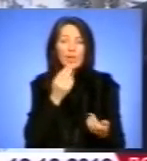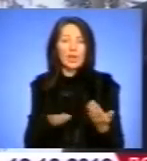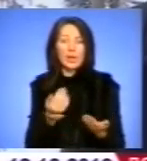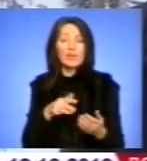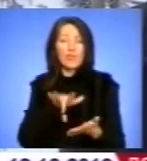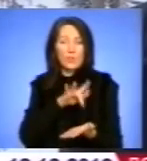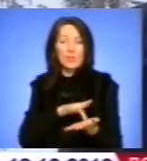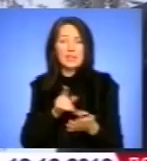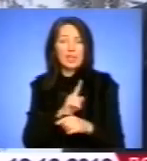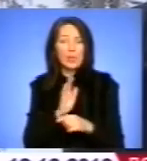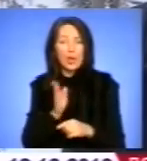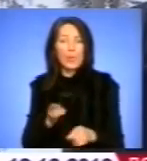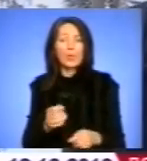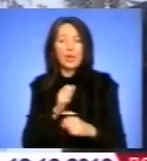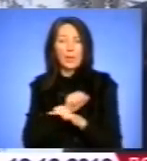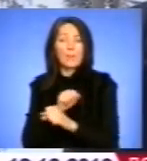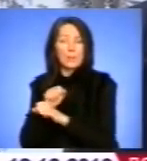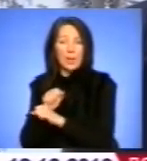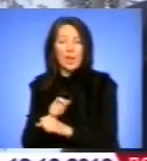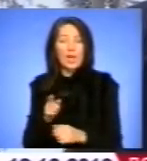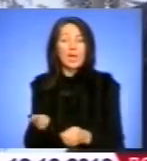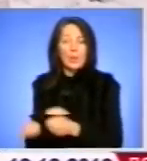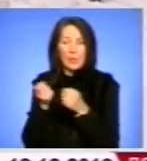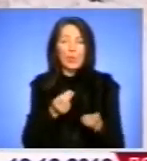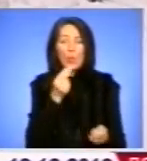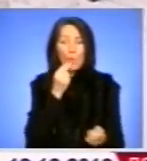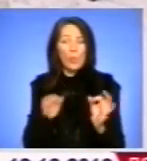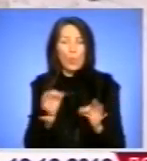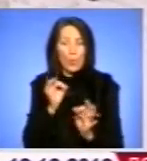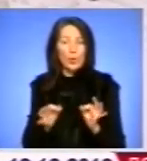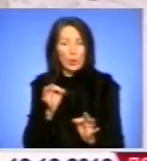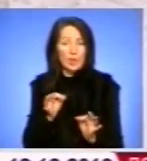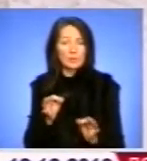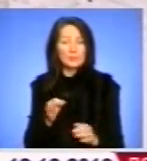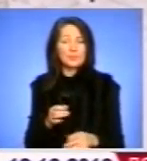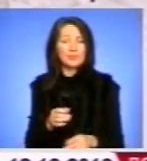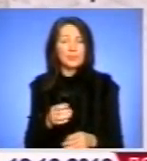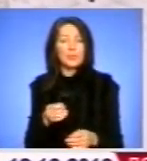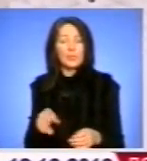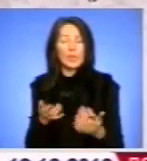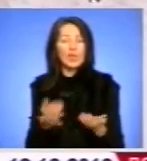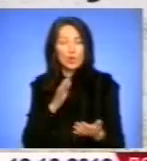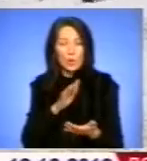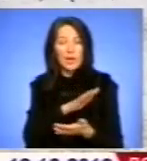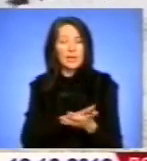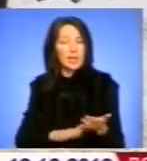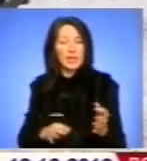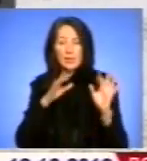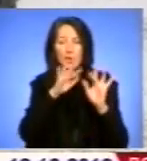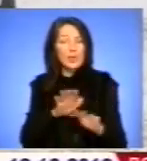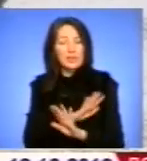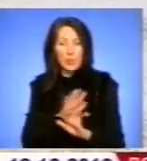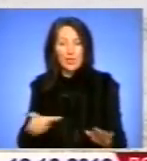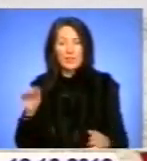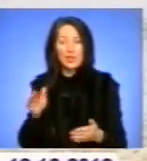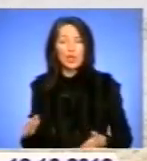Тернополі були перебої з доставкою молочних продуктів в перші дні. Василь Майка зауважує, якщо надалі снігопадів не буде, усі дороги